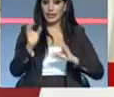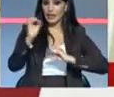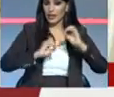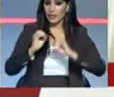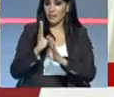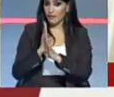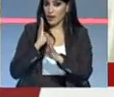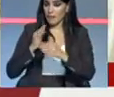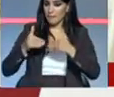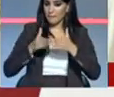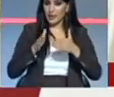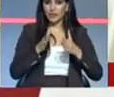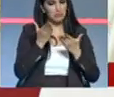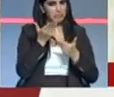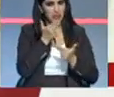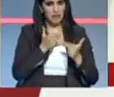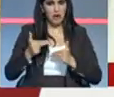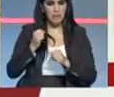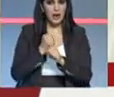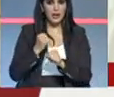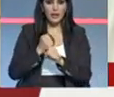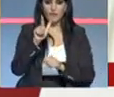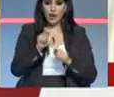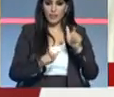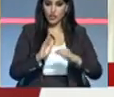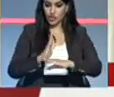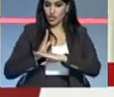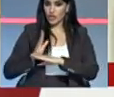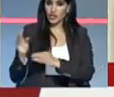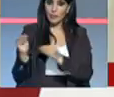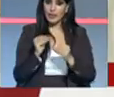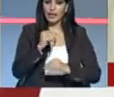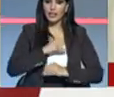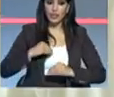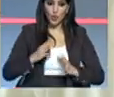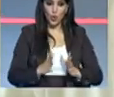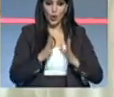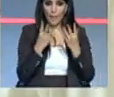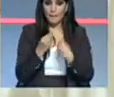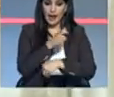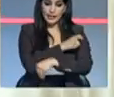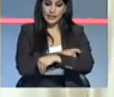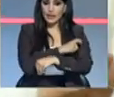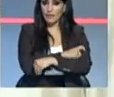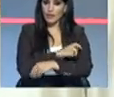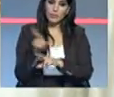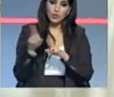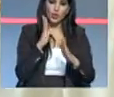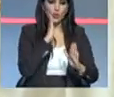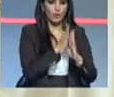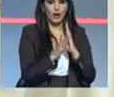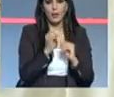الباب ماشي، الأمور طيبة الحمد لله. عندك الجيش بعث لنا طبيب الطبة وبعث لنا ديزانفيريمي، دخلوا مباشرة